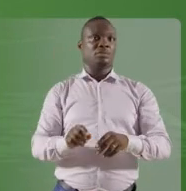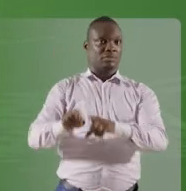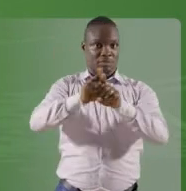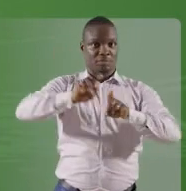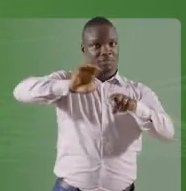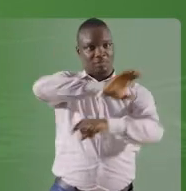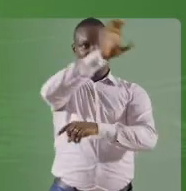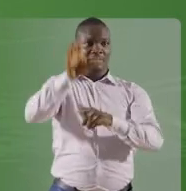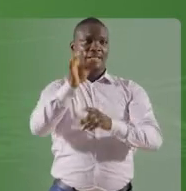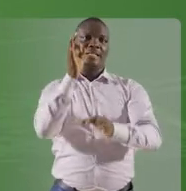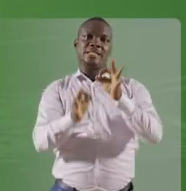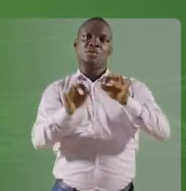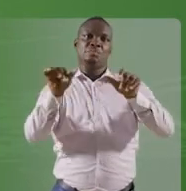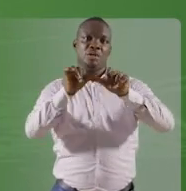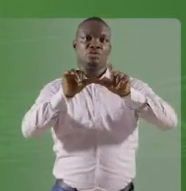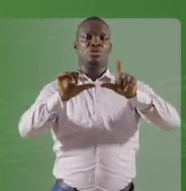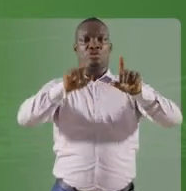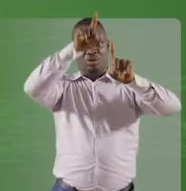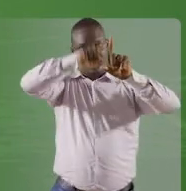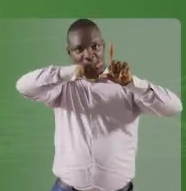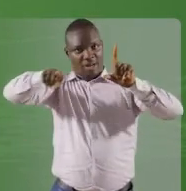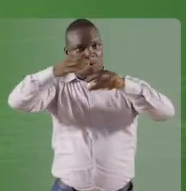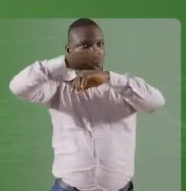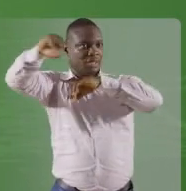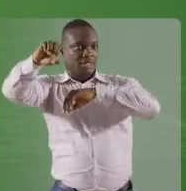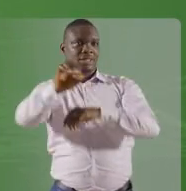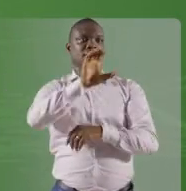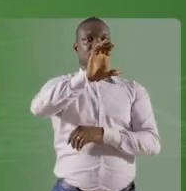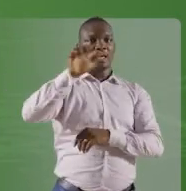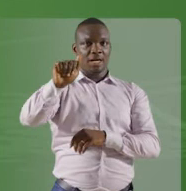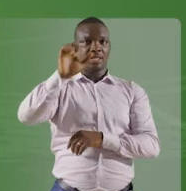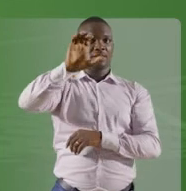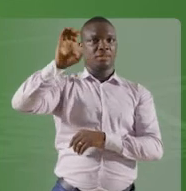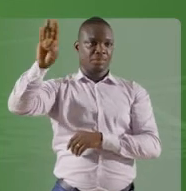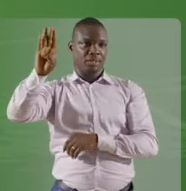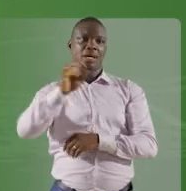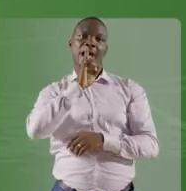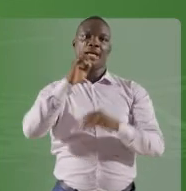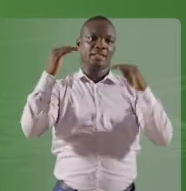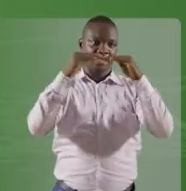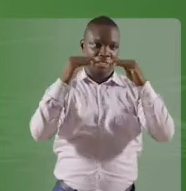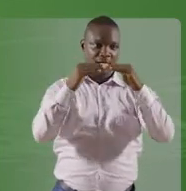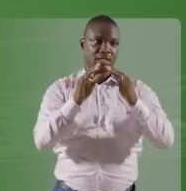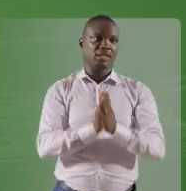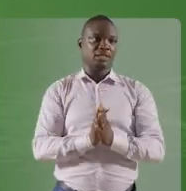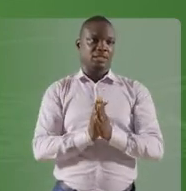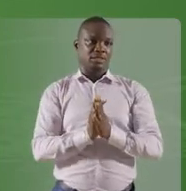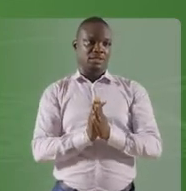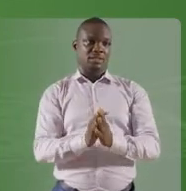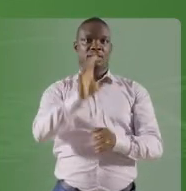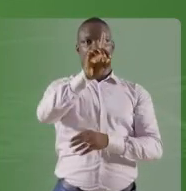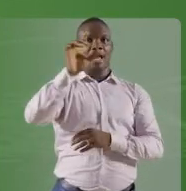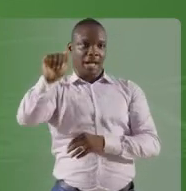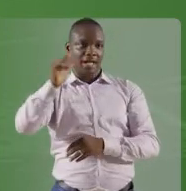mesure de l'angle orienté CA-CB est égale à une mesure de l'angle orienté